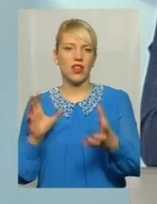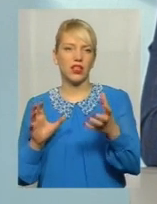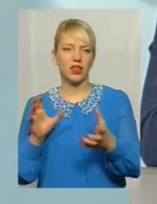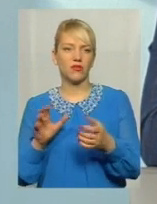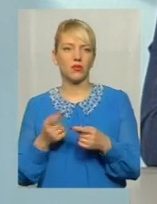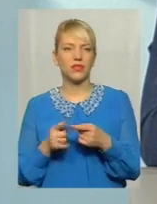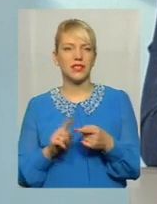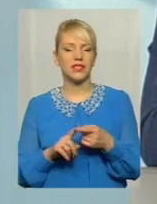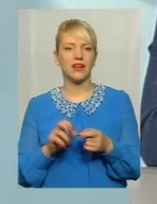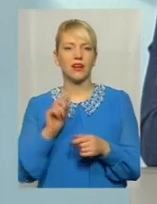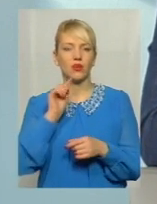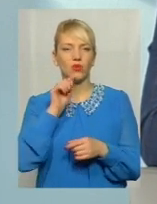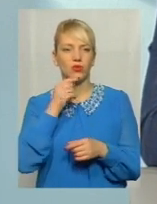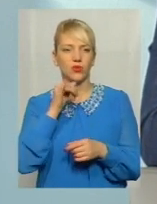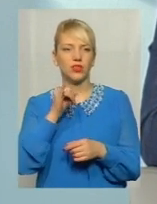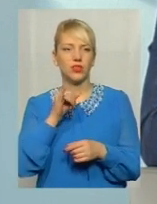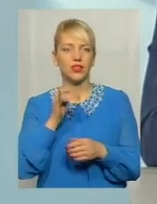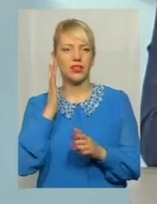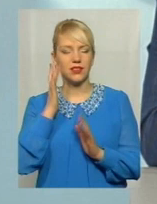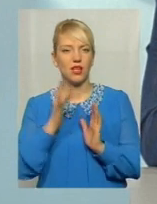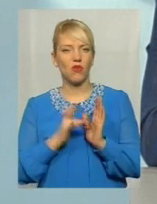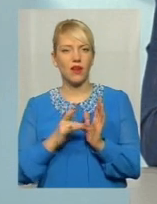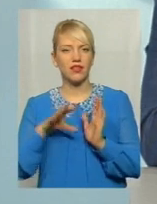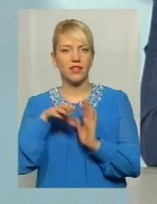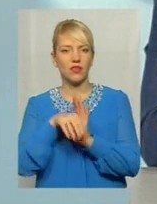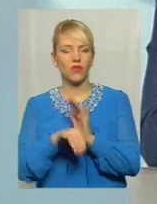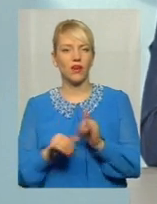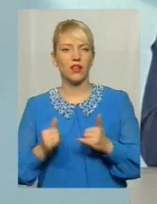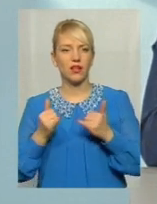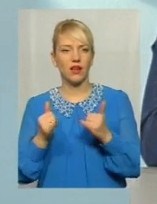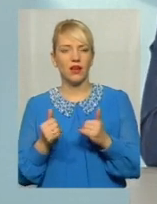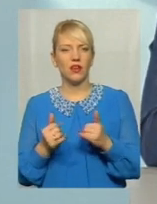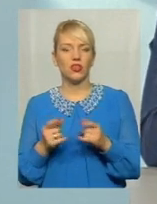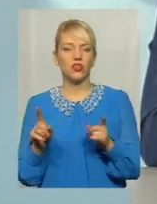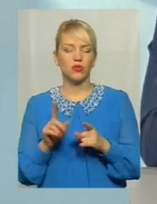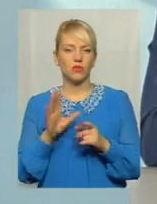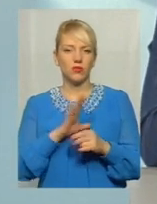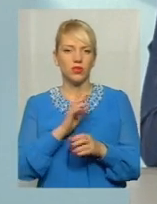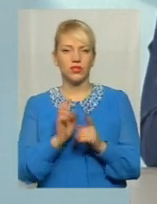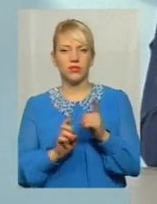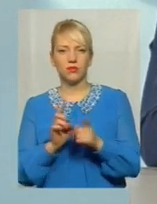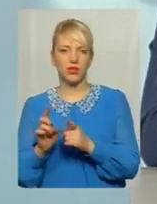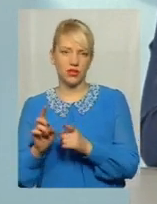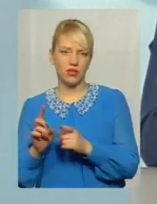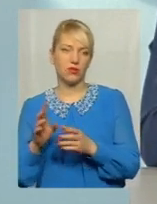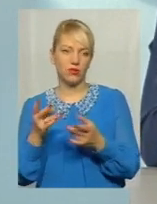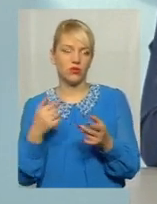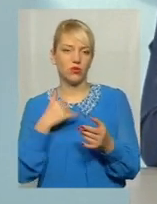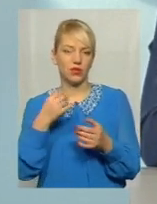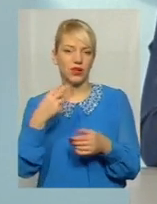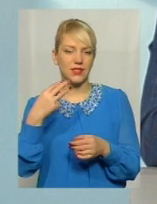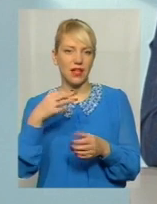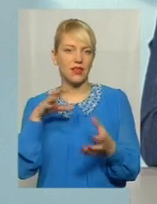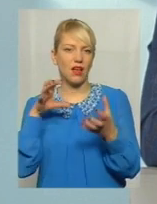просто економічна і цільова складова для того, щоб запровадження або зміни автобусних маршрутів. По суті, в нас 30-й